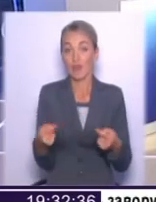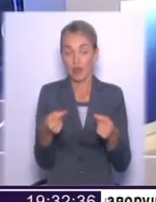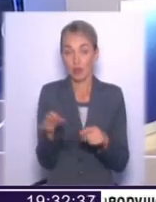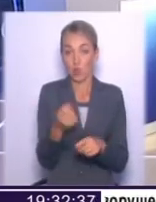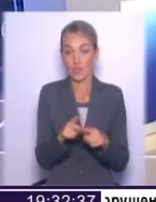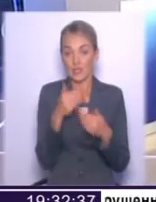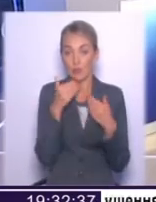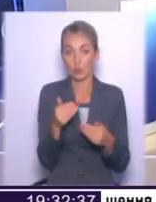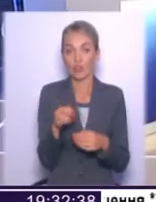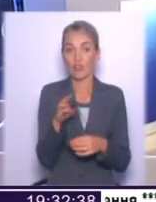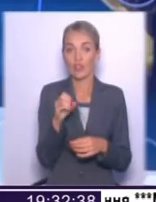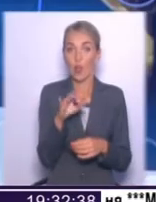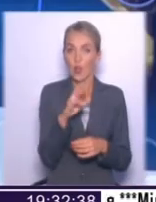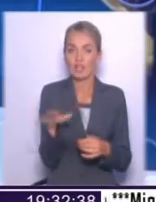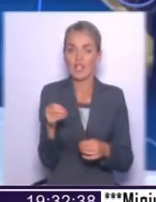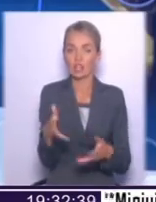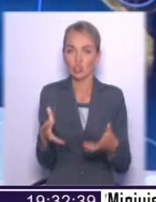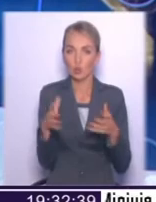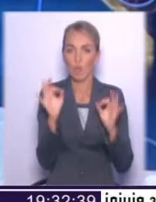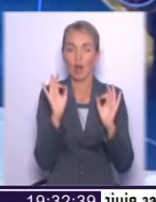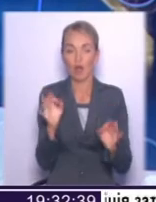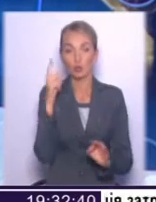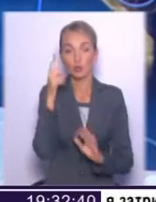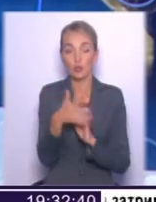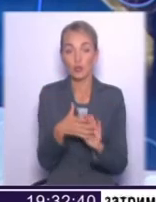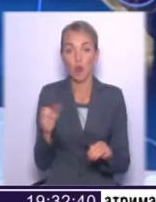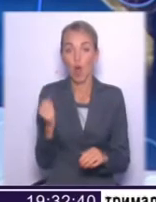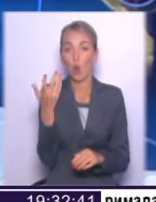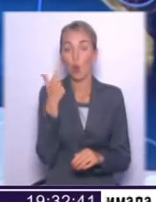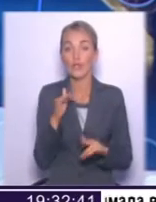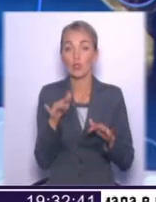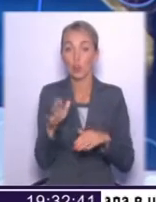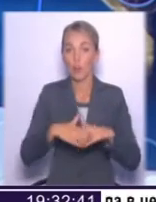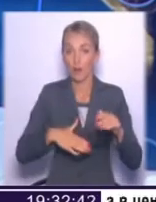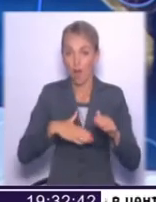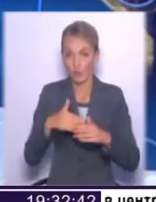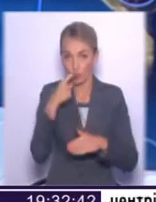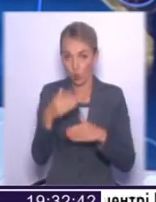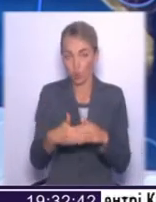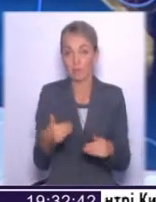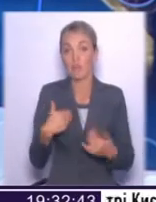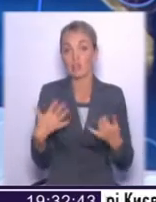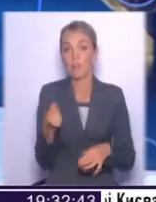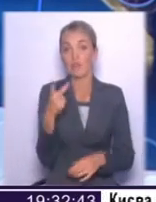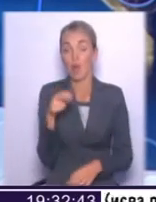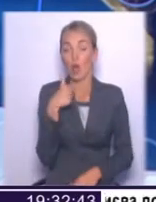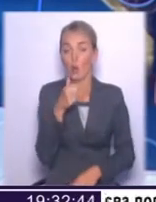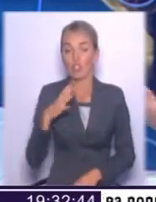все чітко, правильно, зрозуміло, а коли справа доходить до практики, то чомусь ми ось уже півтора року